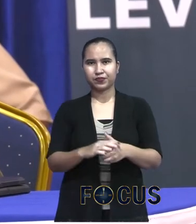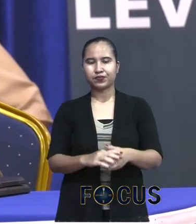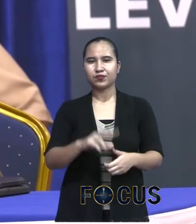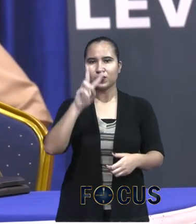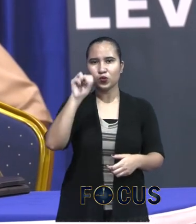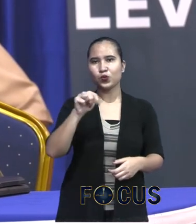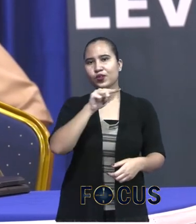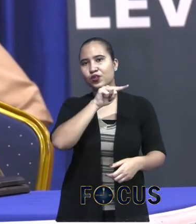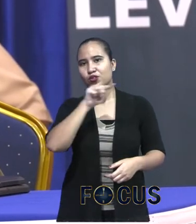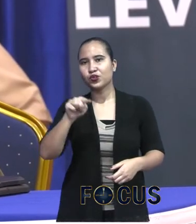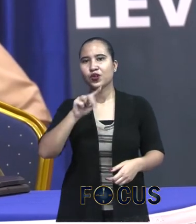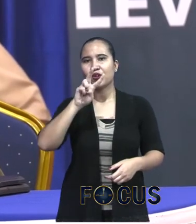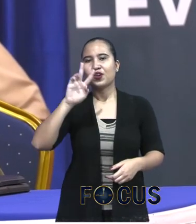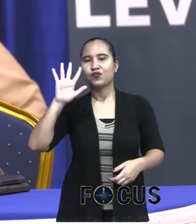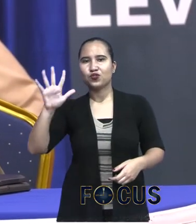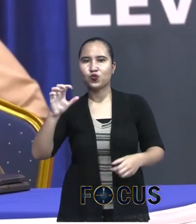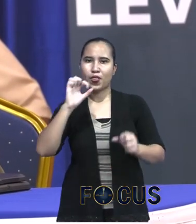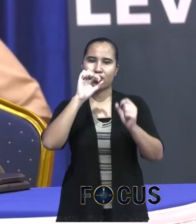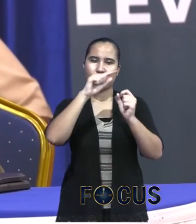20% tot 25%.